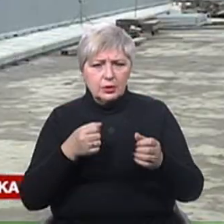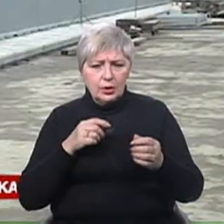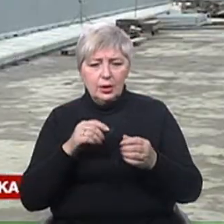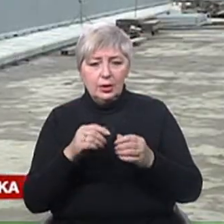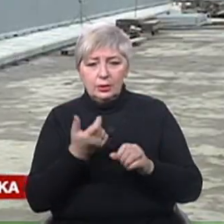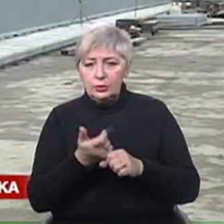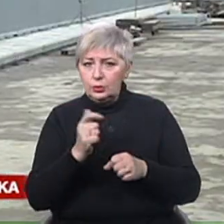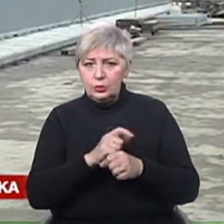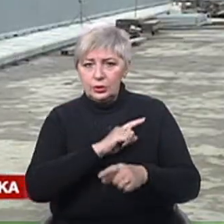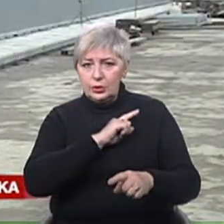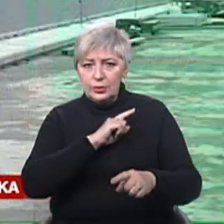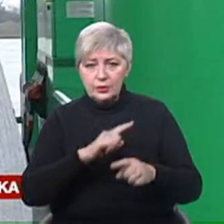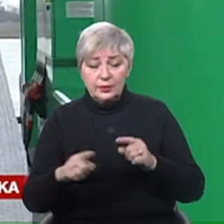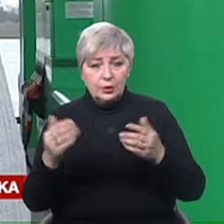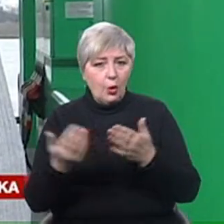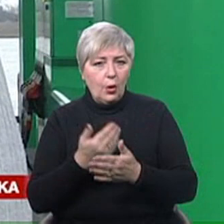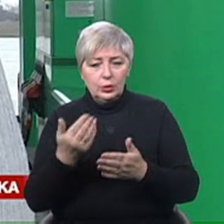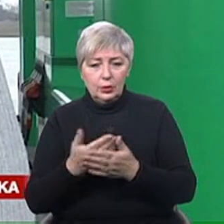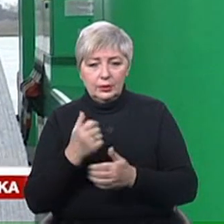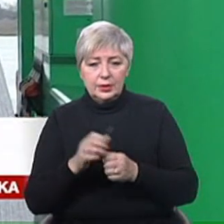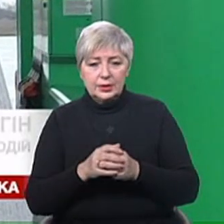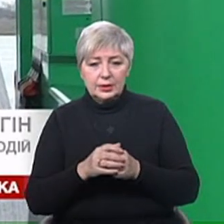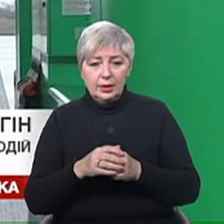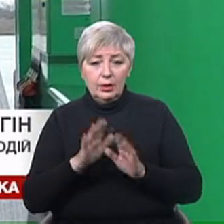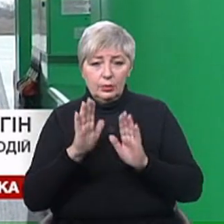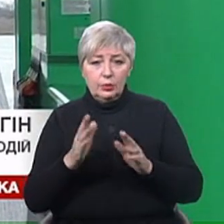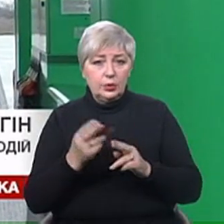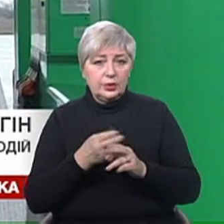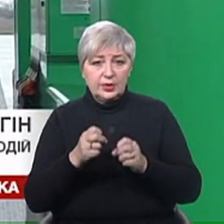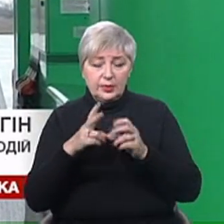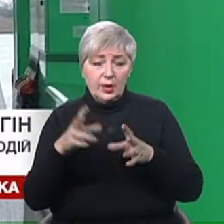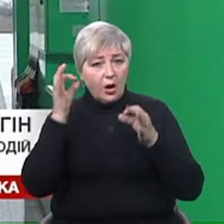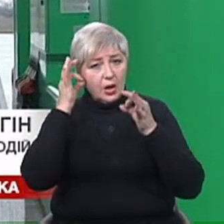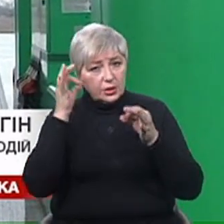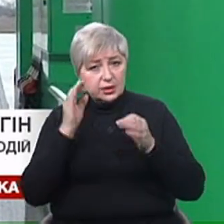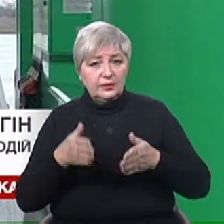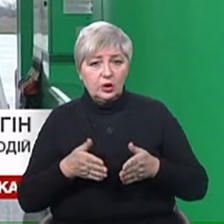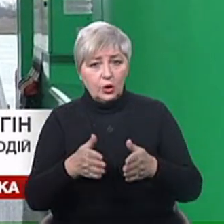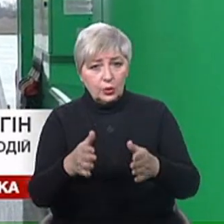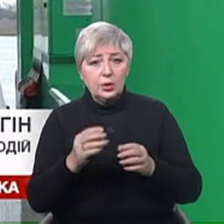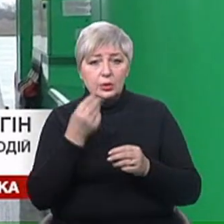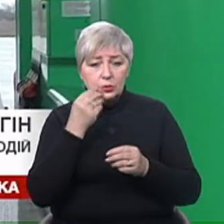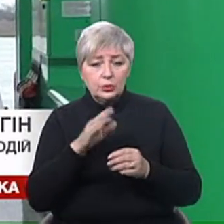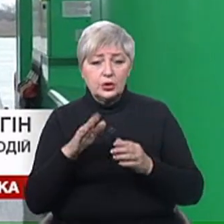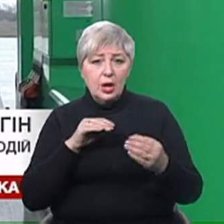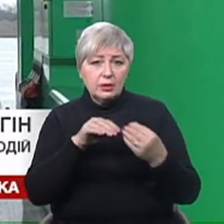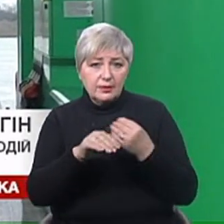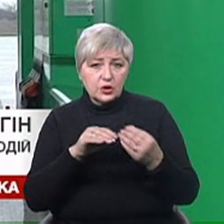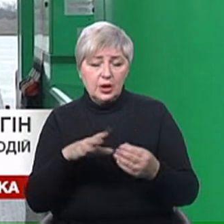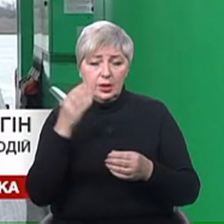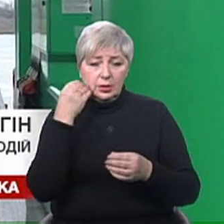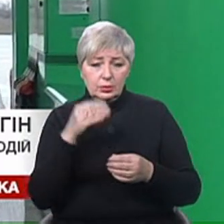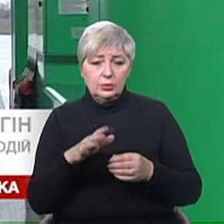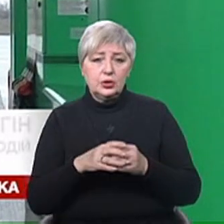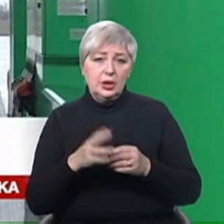швидко обновлюються. Безопаснее, потому что качество дороги лучше, движение лучше. Однозначно